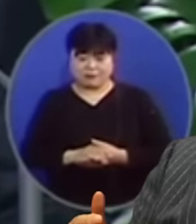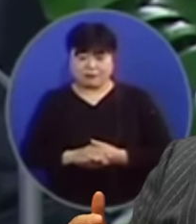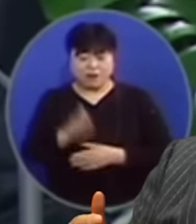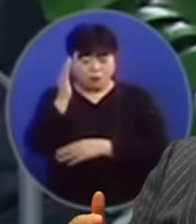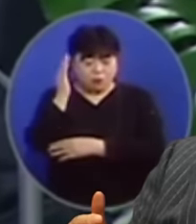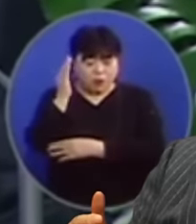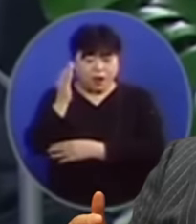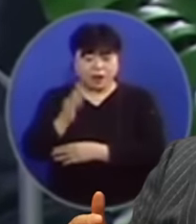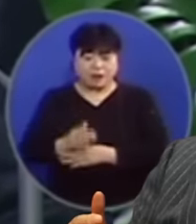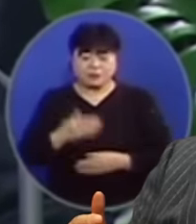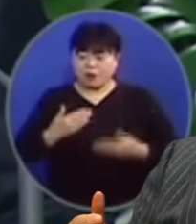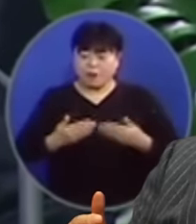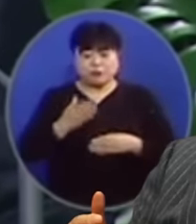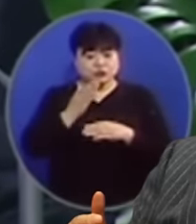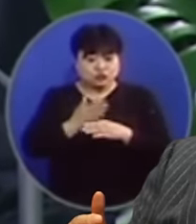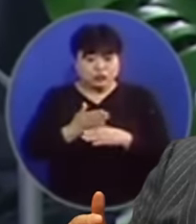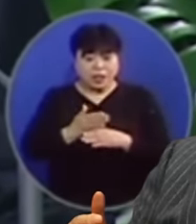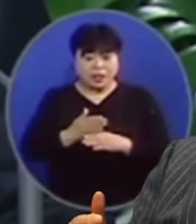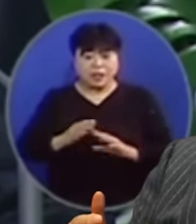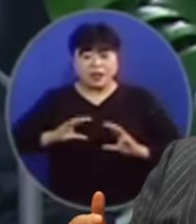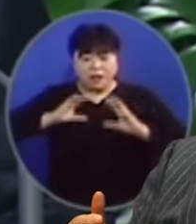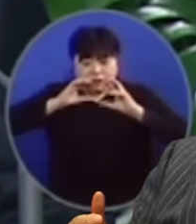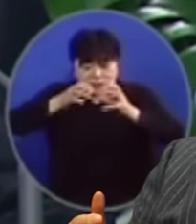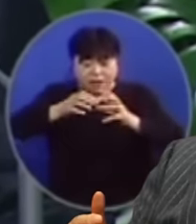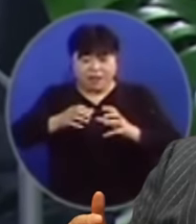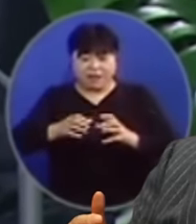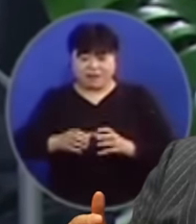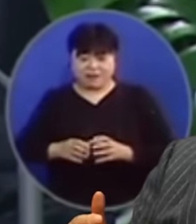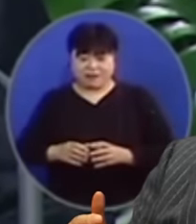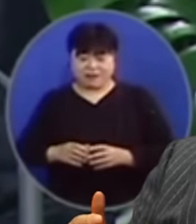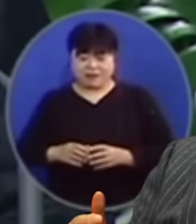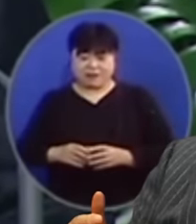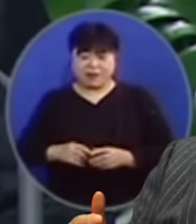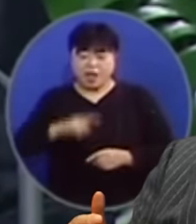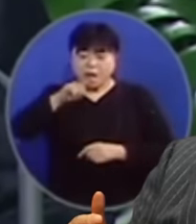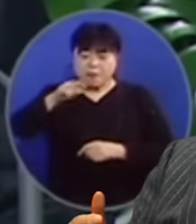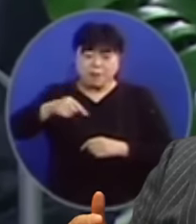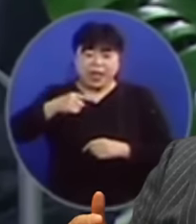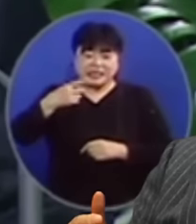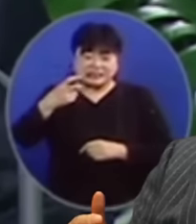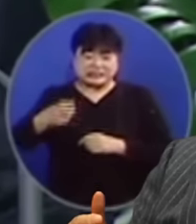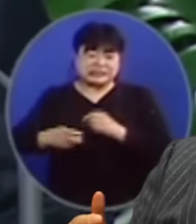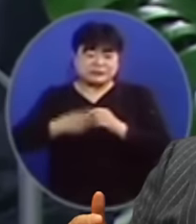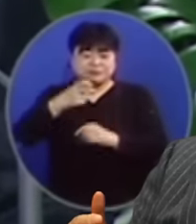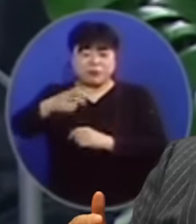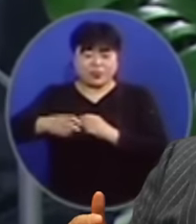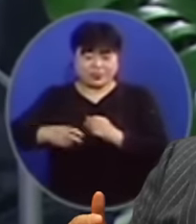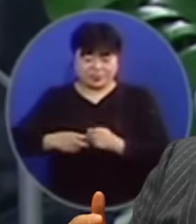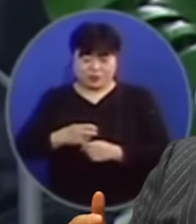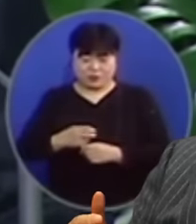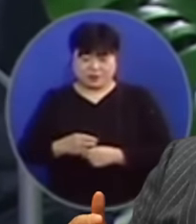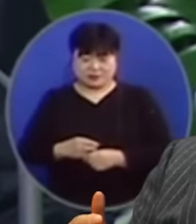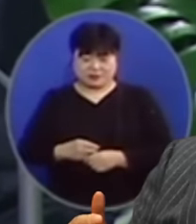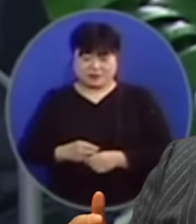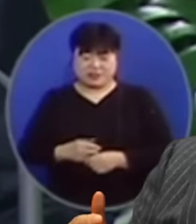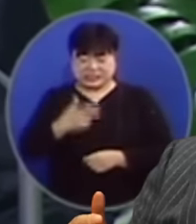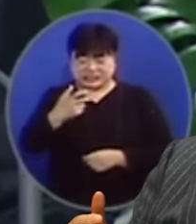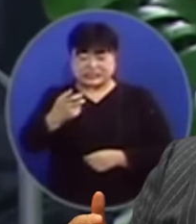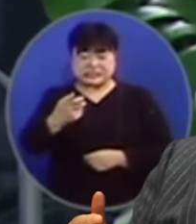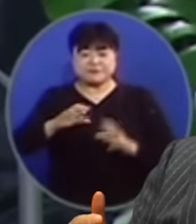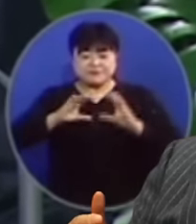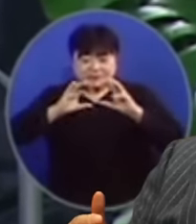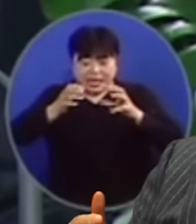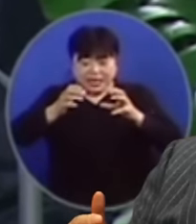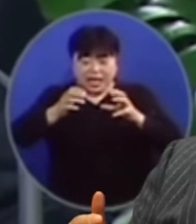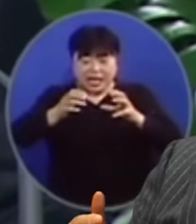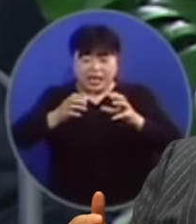목회를 하면서 그 바쁜 세월에 지구를 120바퀴나 돌면서 온 세계 70여 개국의